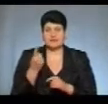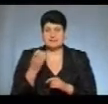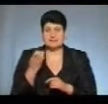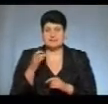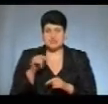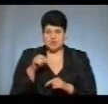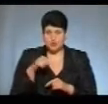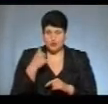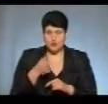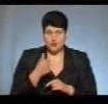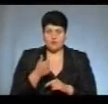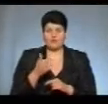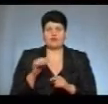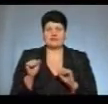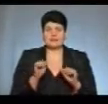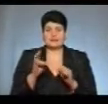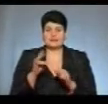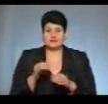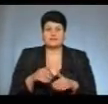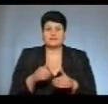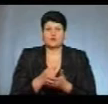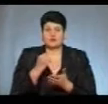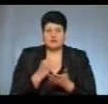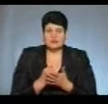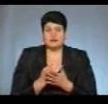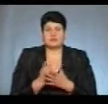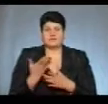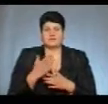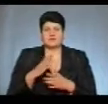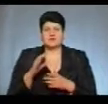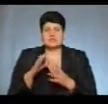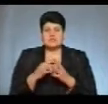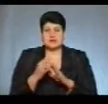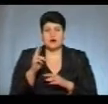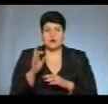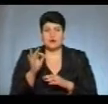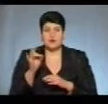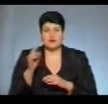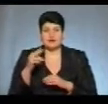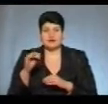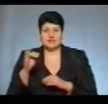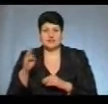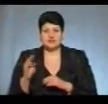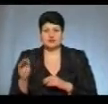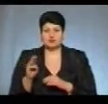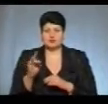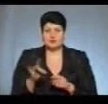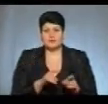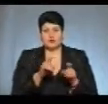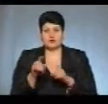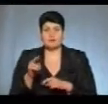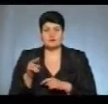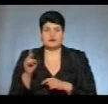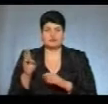січня цього року владика Нестор ухвалив звернення парафіян церкви Покрови Пресвятої Богородиці села Кордишів Шумського району щодо переходу до Православної